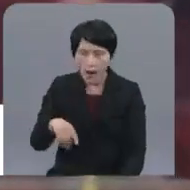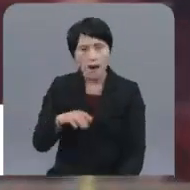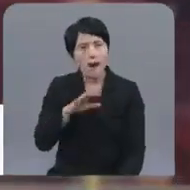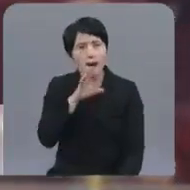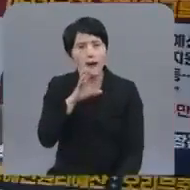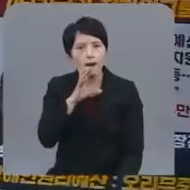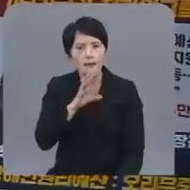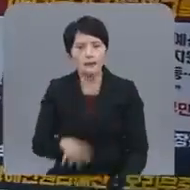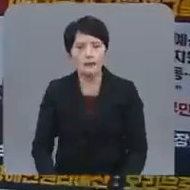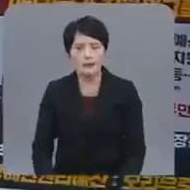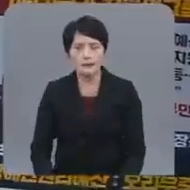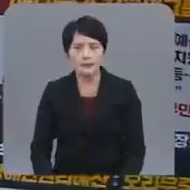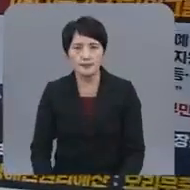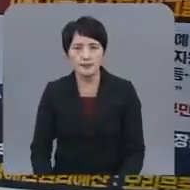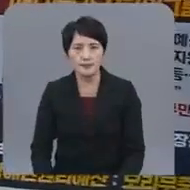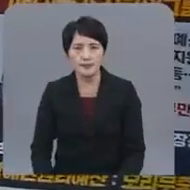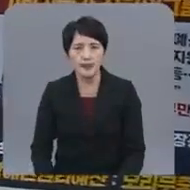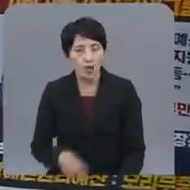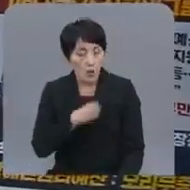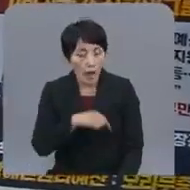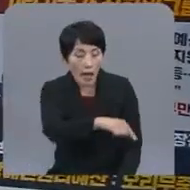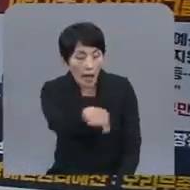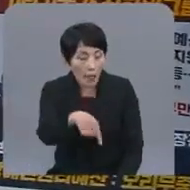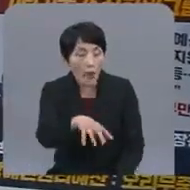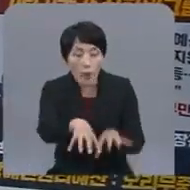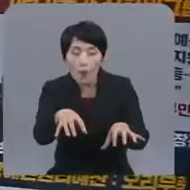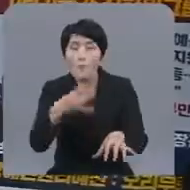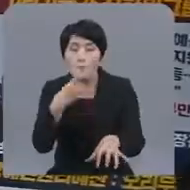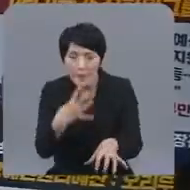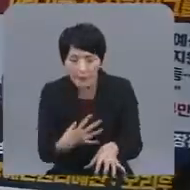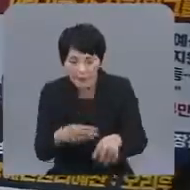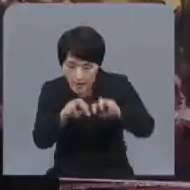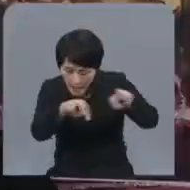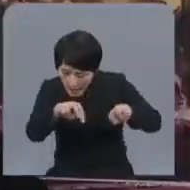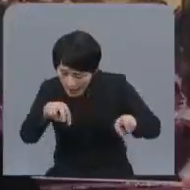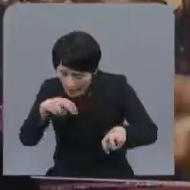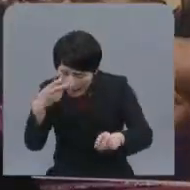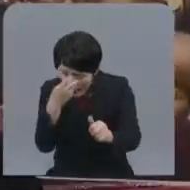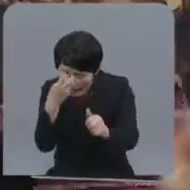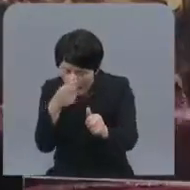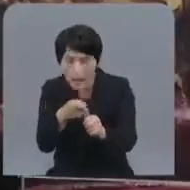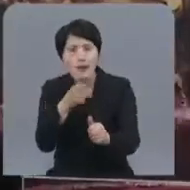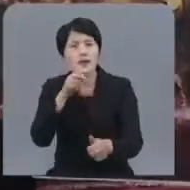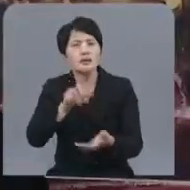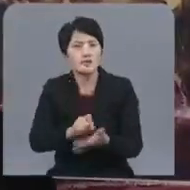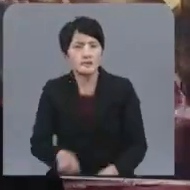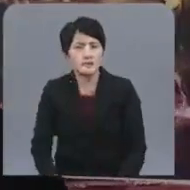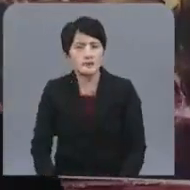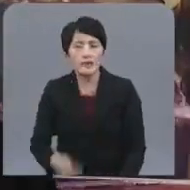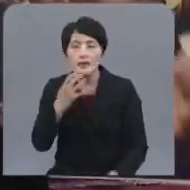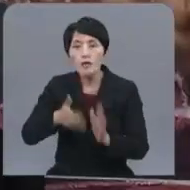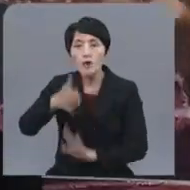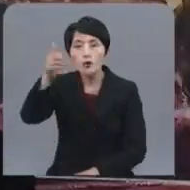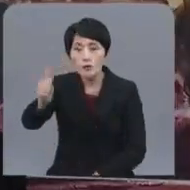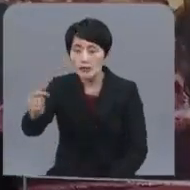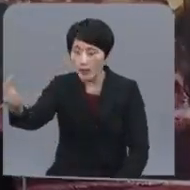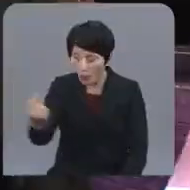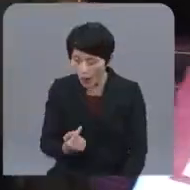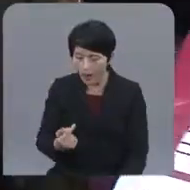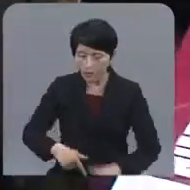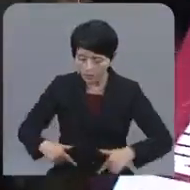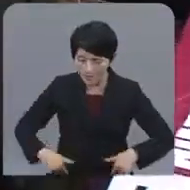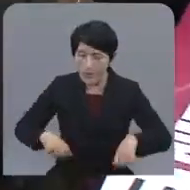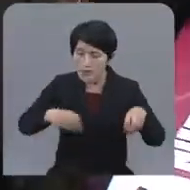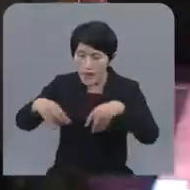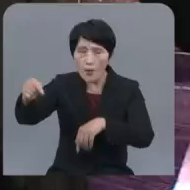fort sie kündigte eine zweitägige Demonstration an damit sich so als Bürgermeister Ozean an den Verhandlungstisch